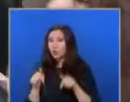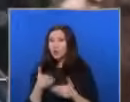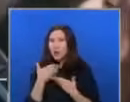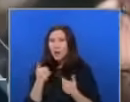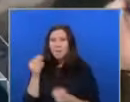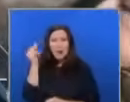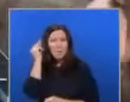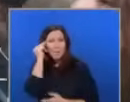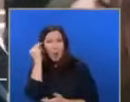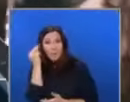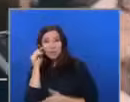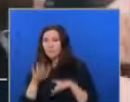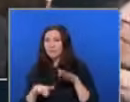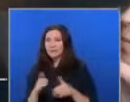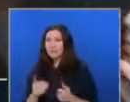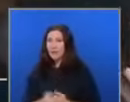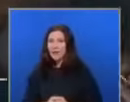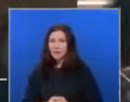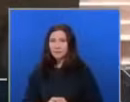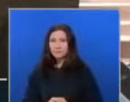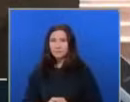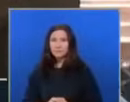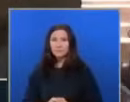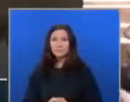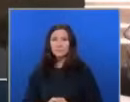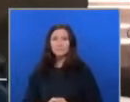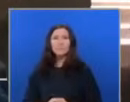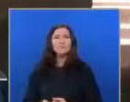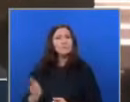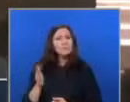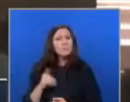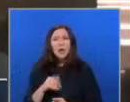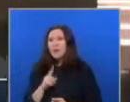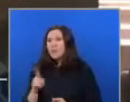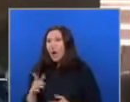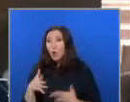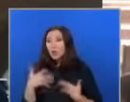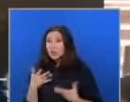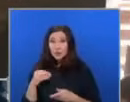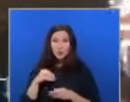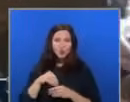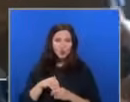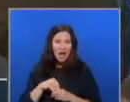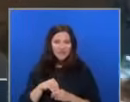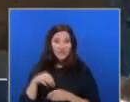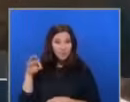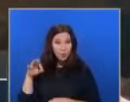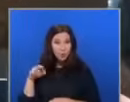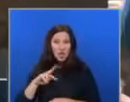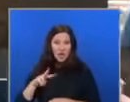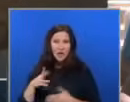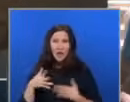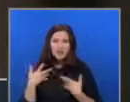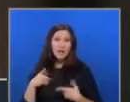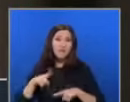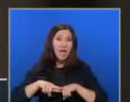няма и помен от престъпление. Дали някой иска да участва в поръчката или иска